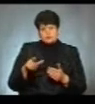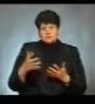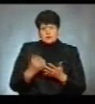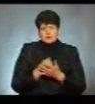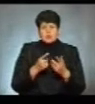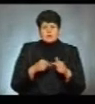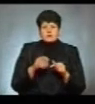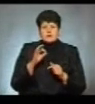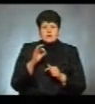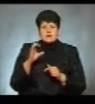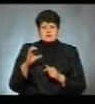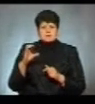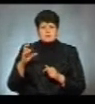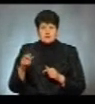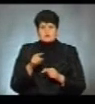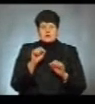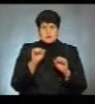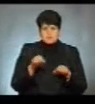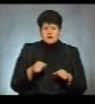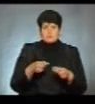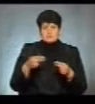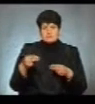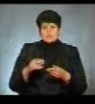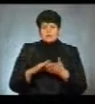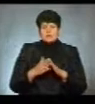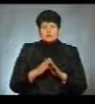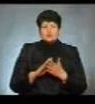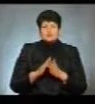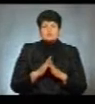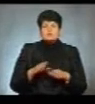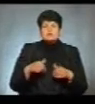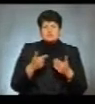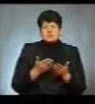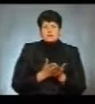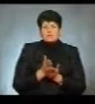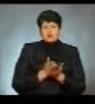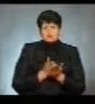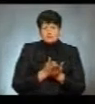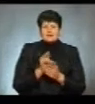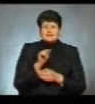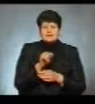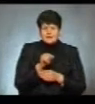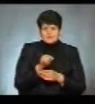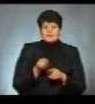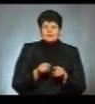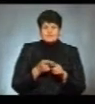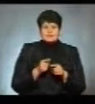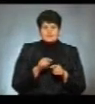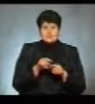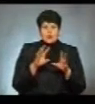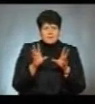організувати своє ОСББ, то вони мають право підписувати колективні договори із постачальниками послуг. Там же, де таких об'єднань